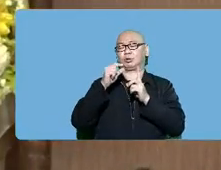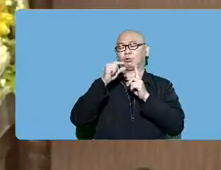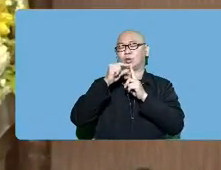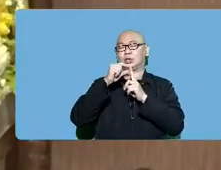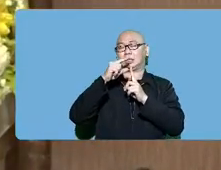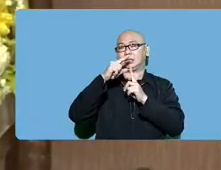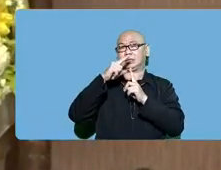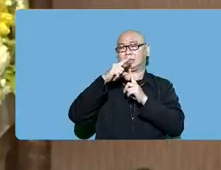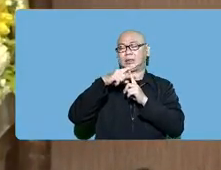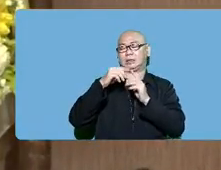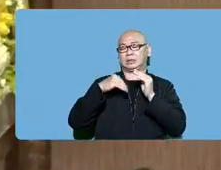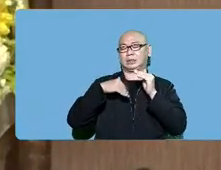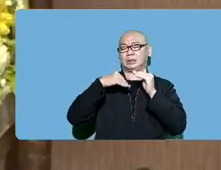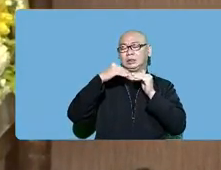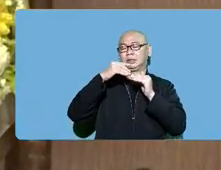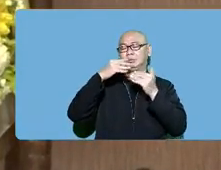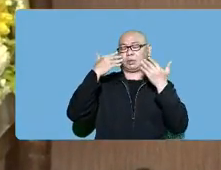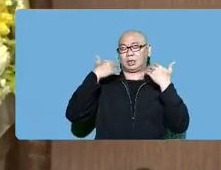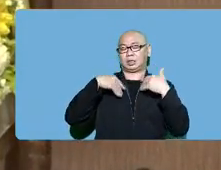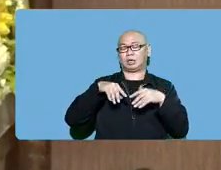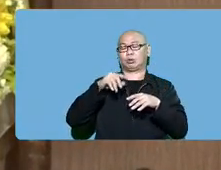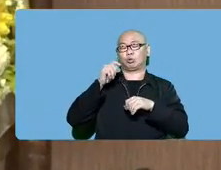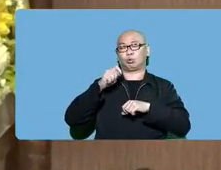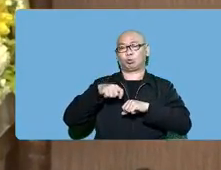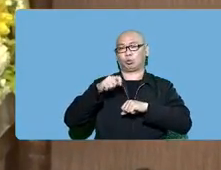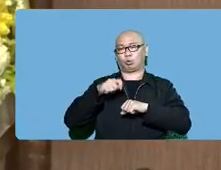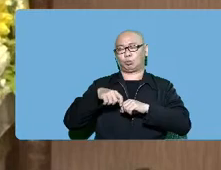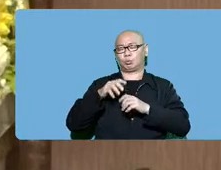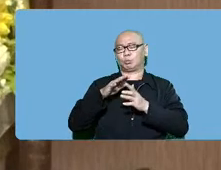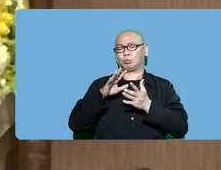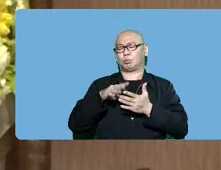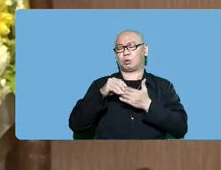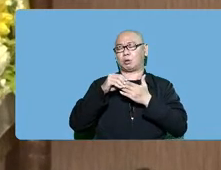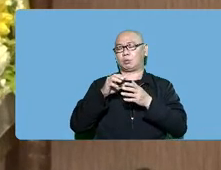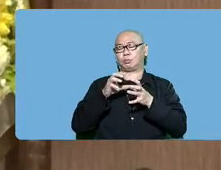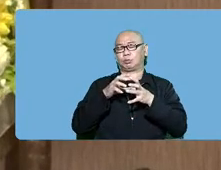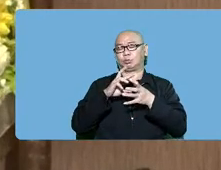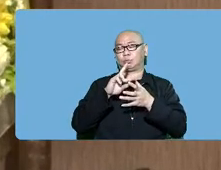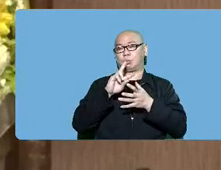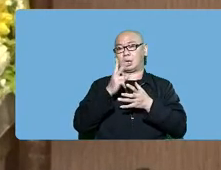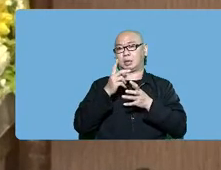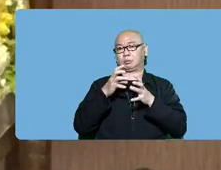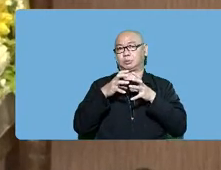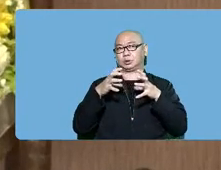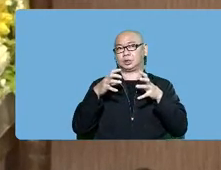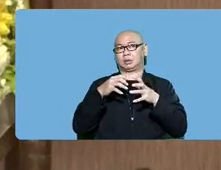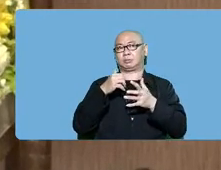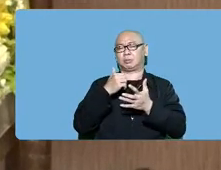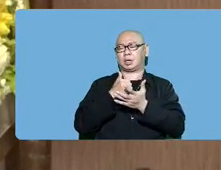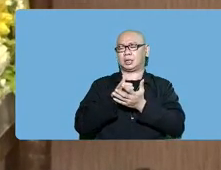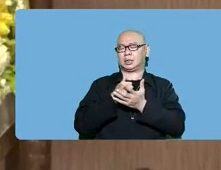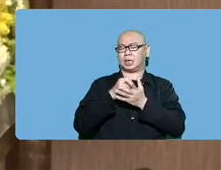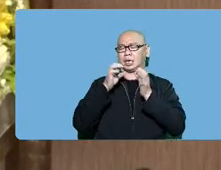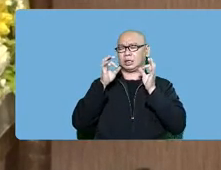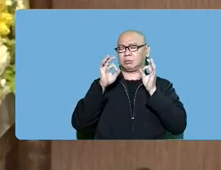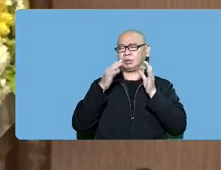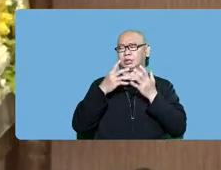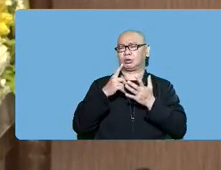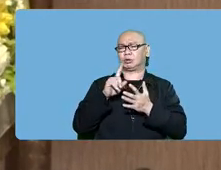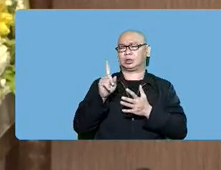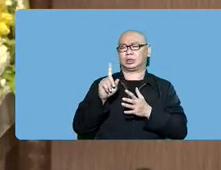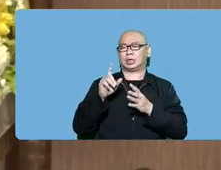hukum. Transformasi PTNBH akan membawa perubahan besar, baik secara akademik maupun